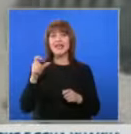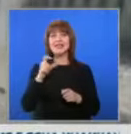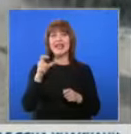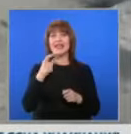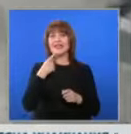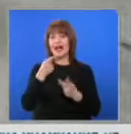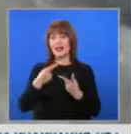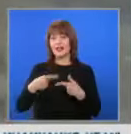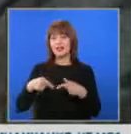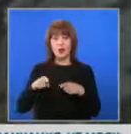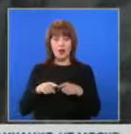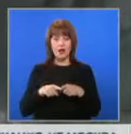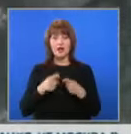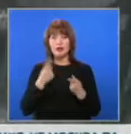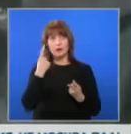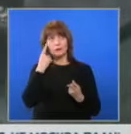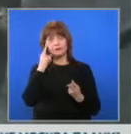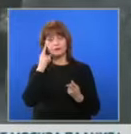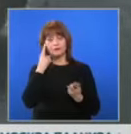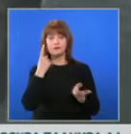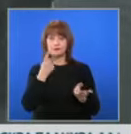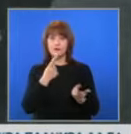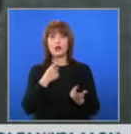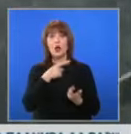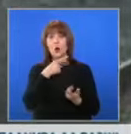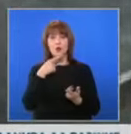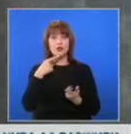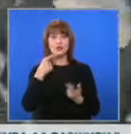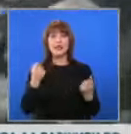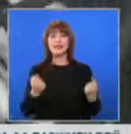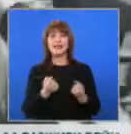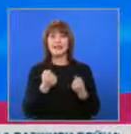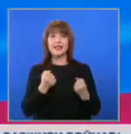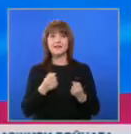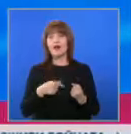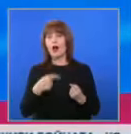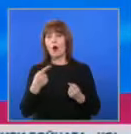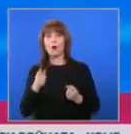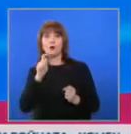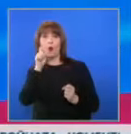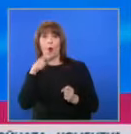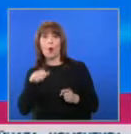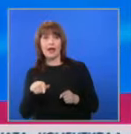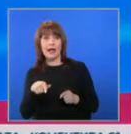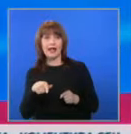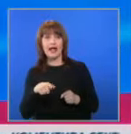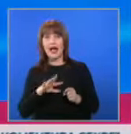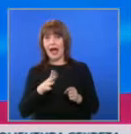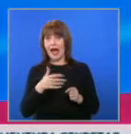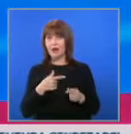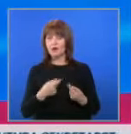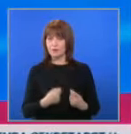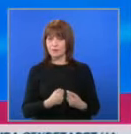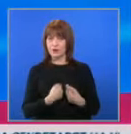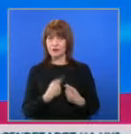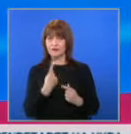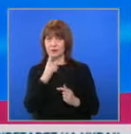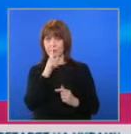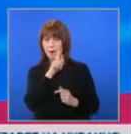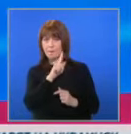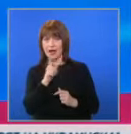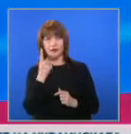зона. Но намерението на Путин е Русия да действа от територията на Украина. Не изключвам, ако бъдем принудени в един момент,